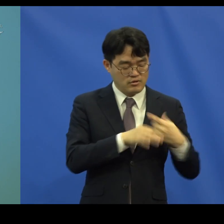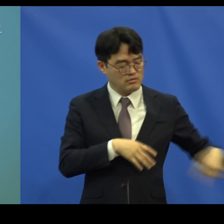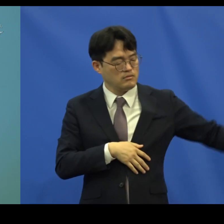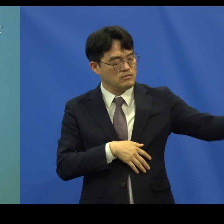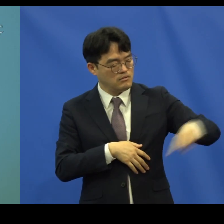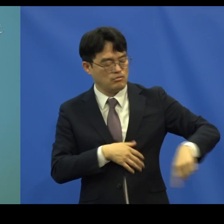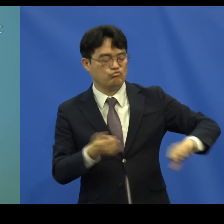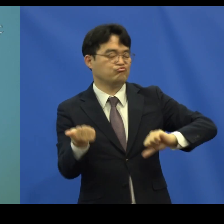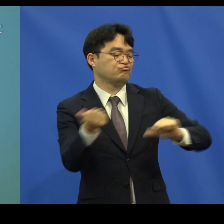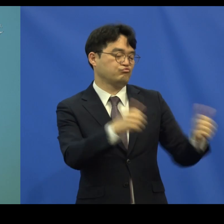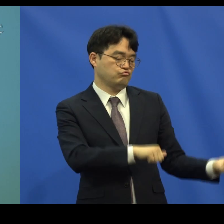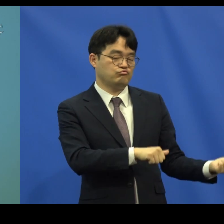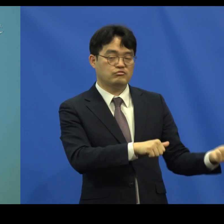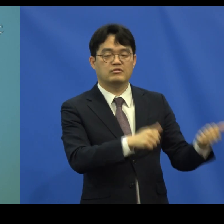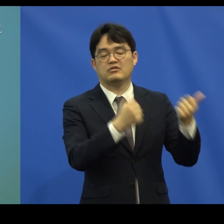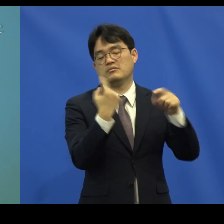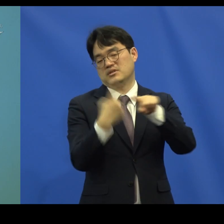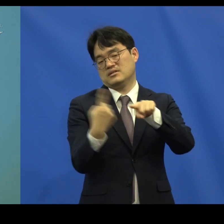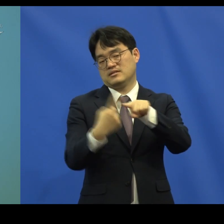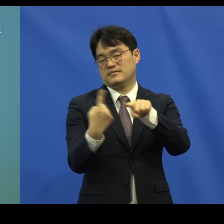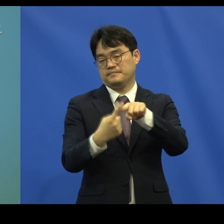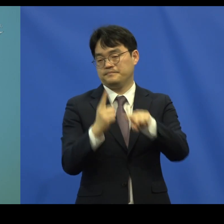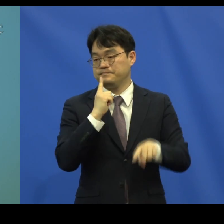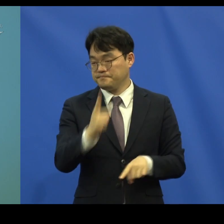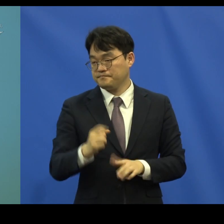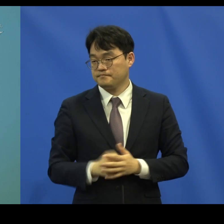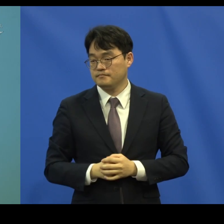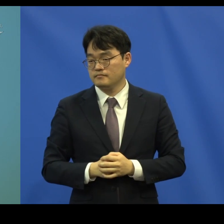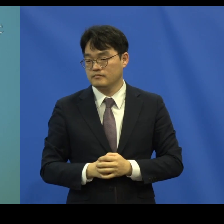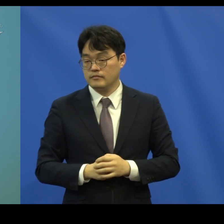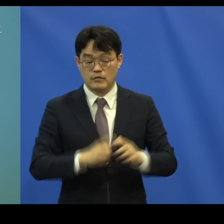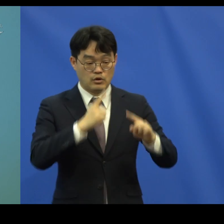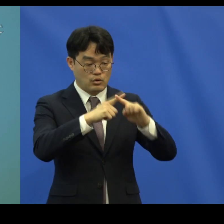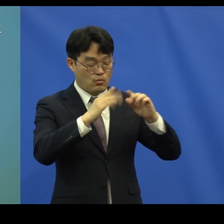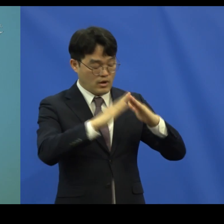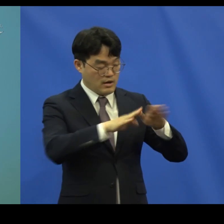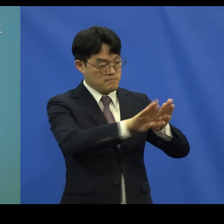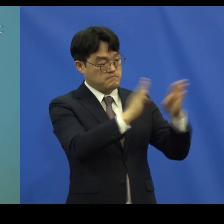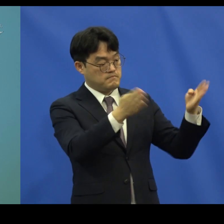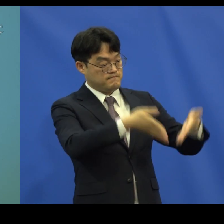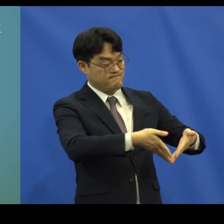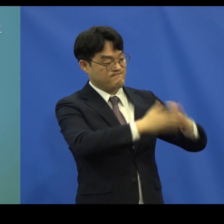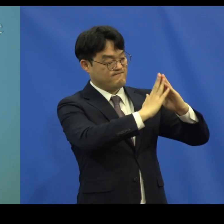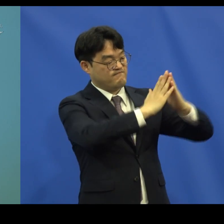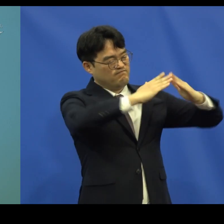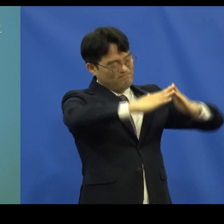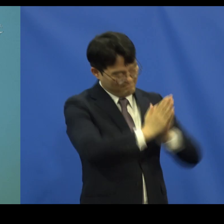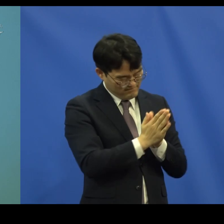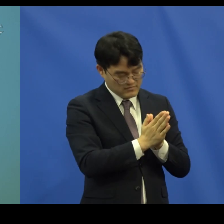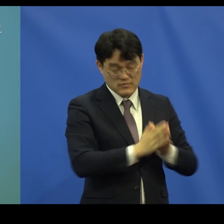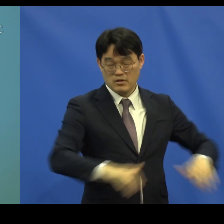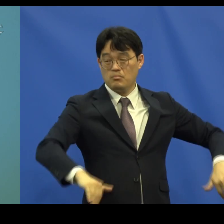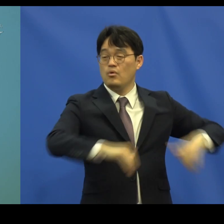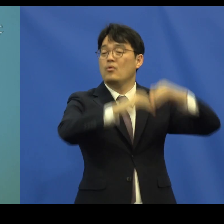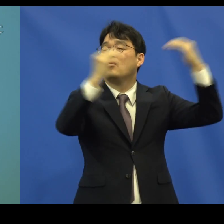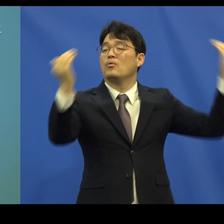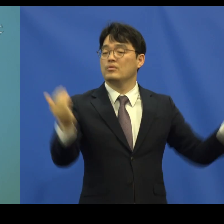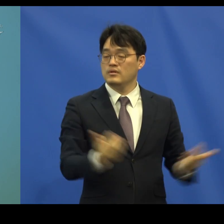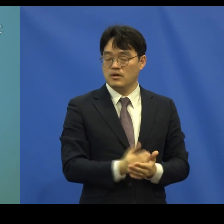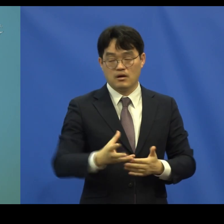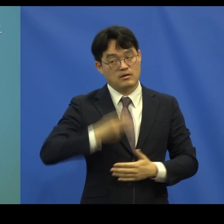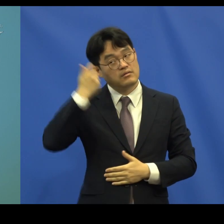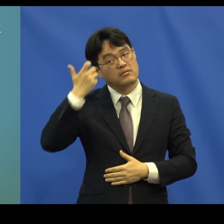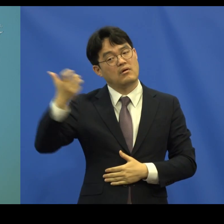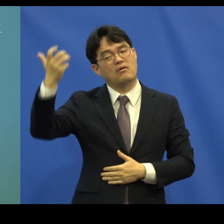그래서 교회의 그 죽고 사는 모든 문제가 성령에게 달려있고 또